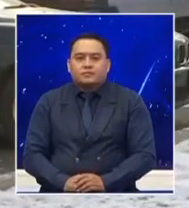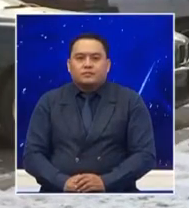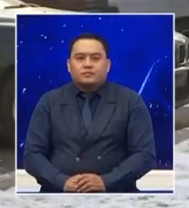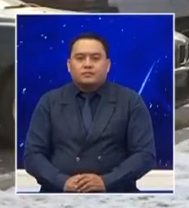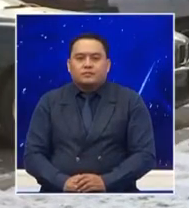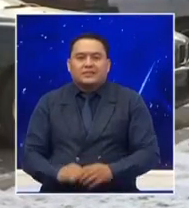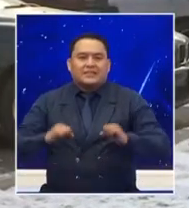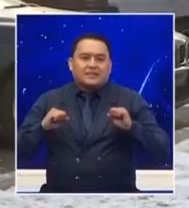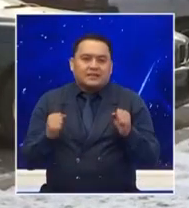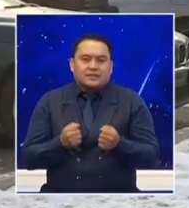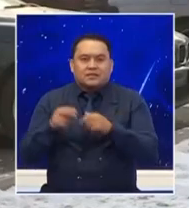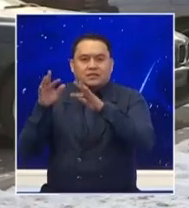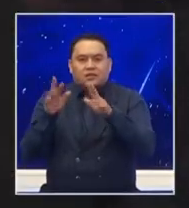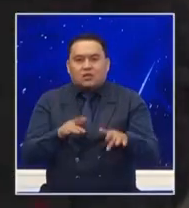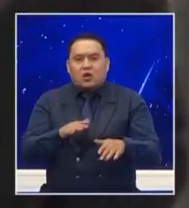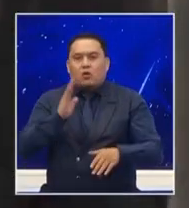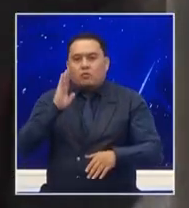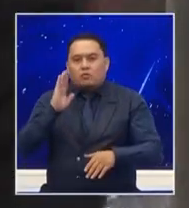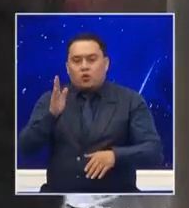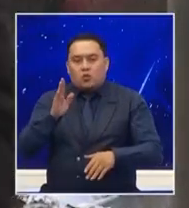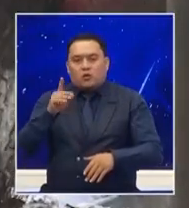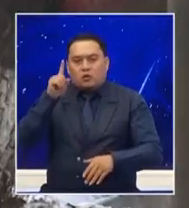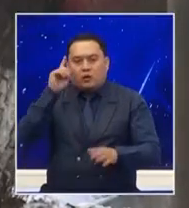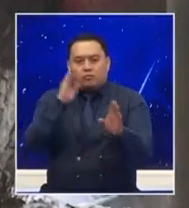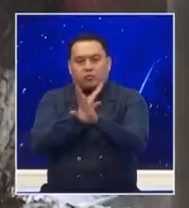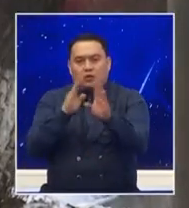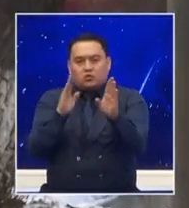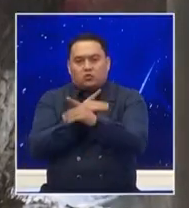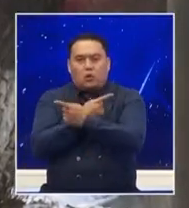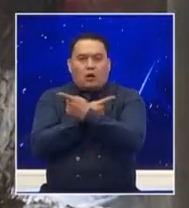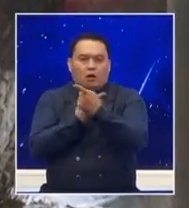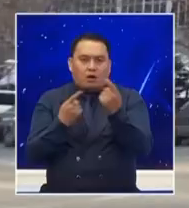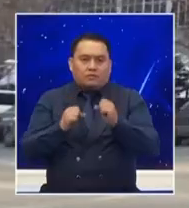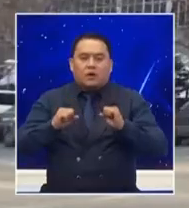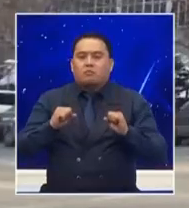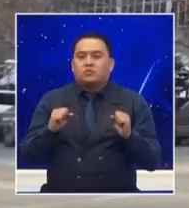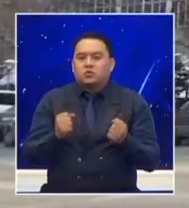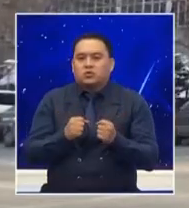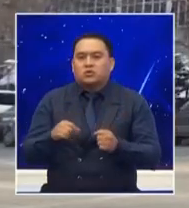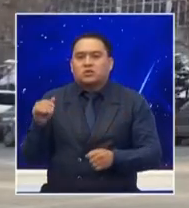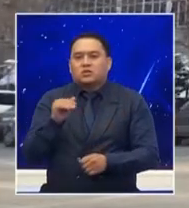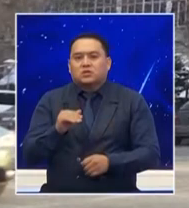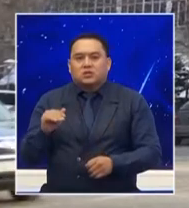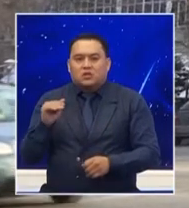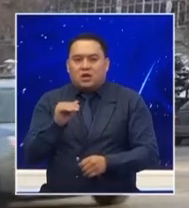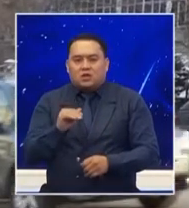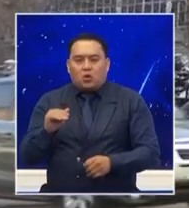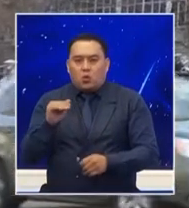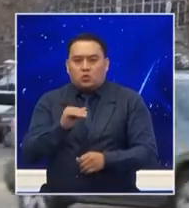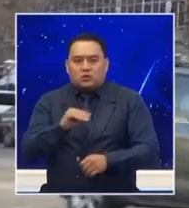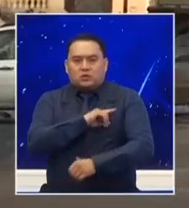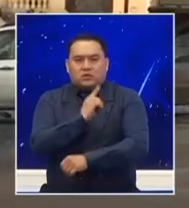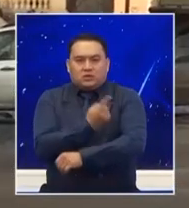Биыл қыс қарлы, боранды болады. Бұл Қазгидромет мамандарының болжамы. Қыс қытымыр мінезін 90 кірек көрсетеді дейді